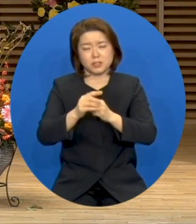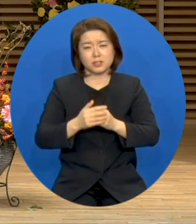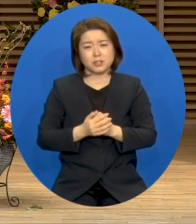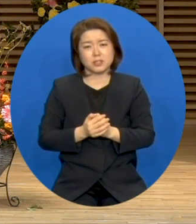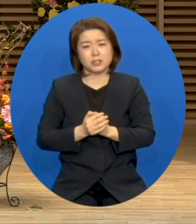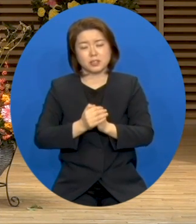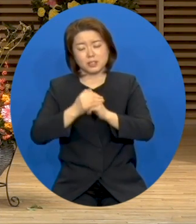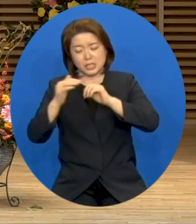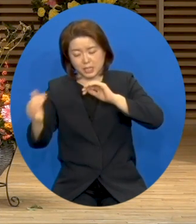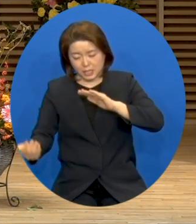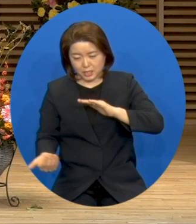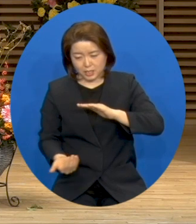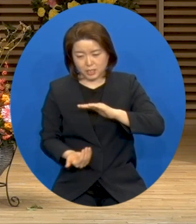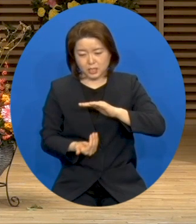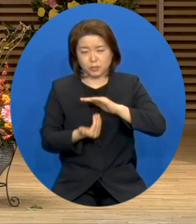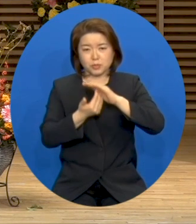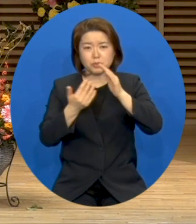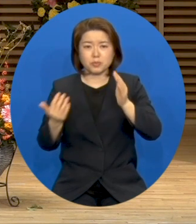뜻이